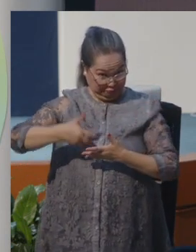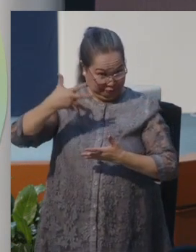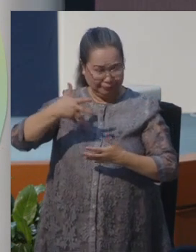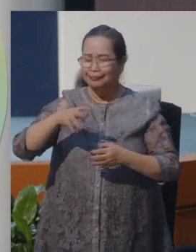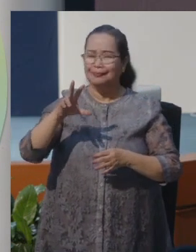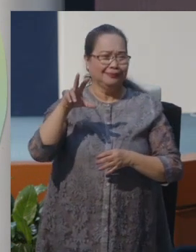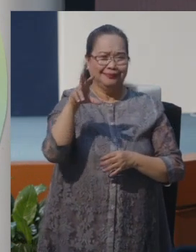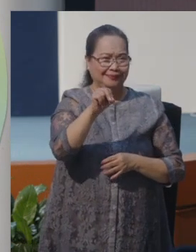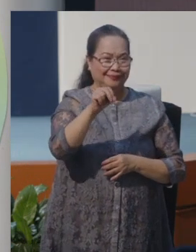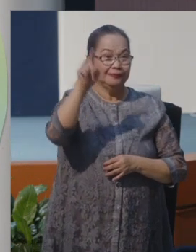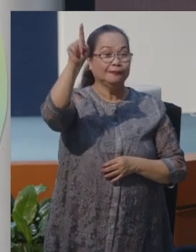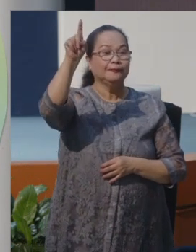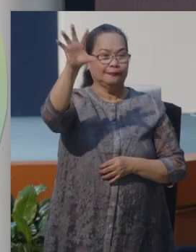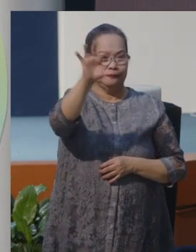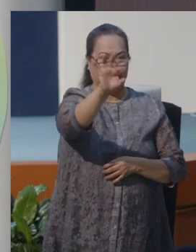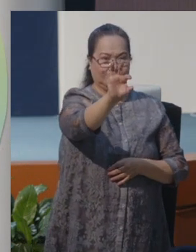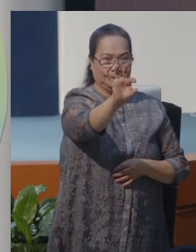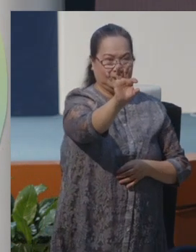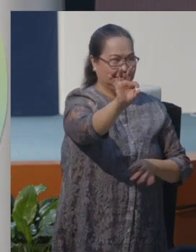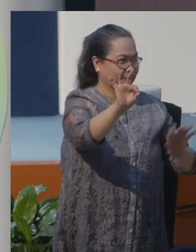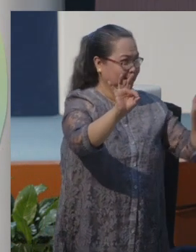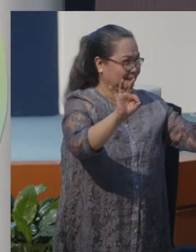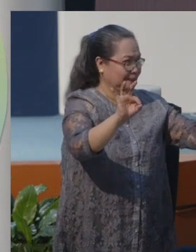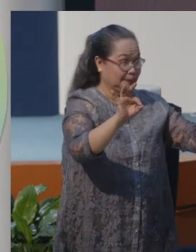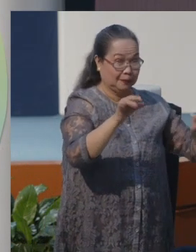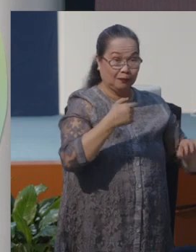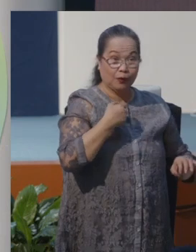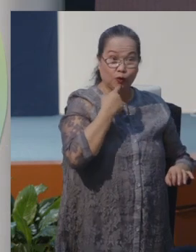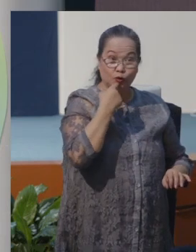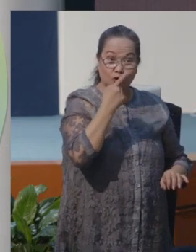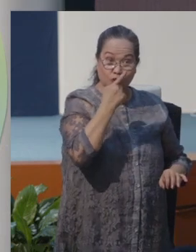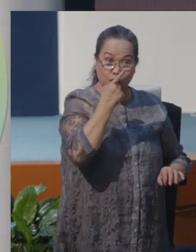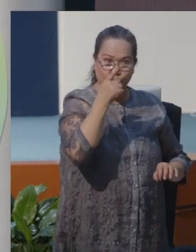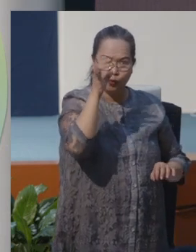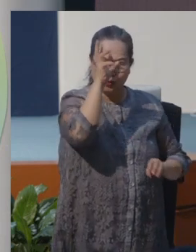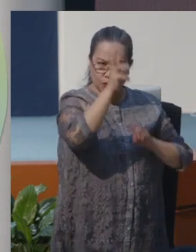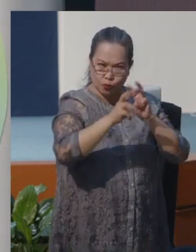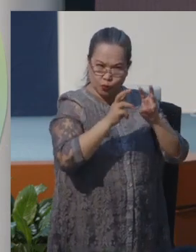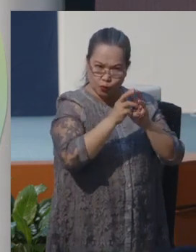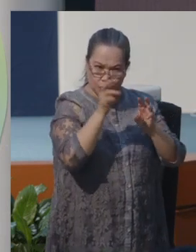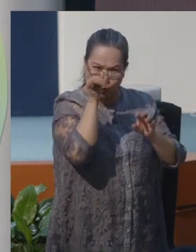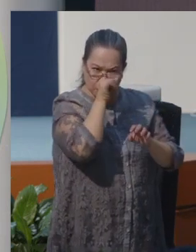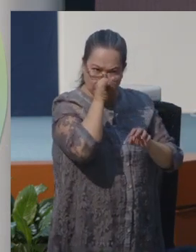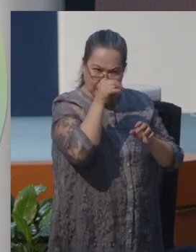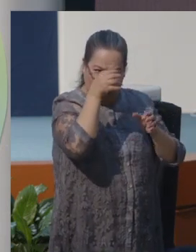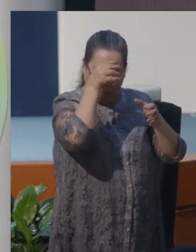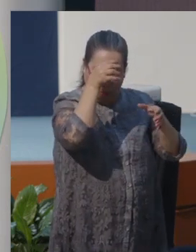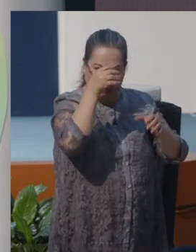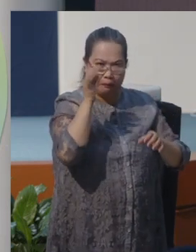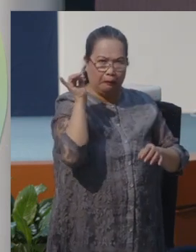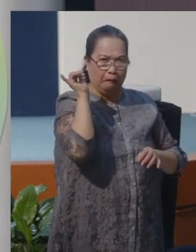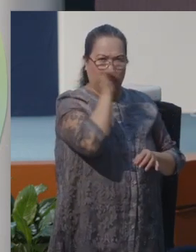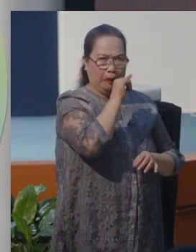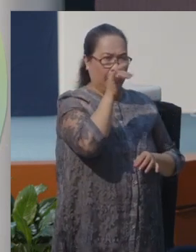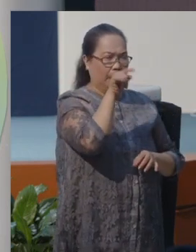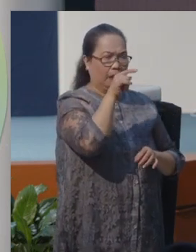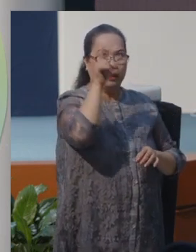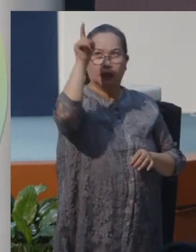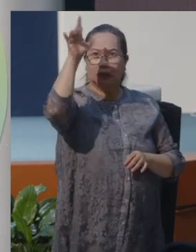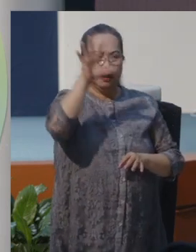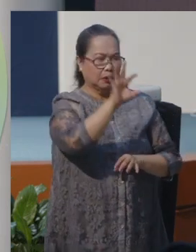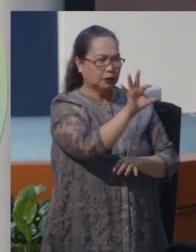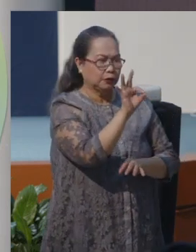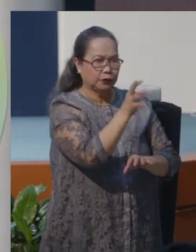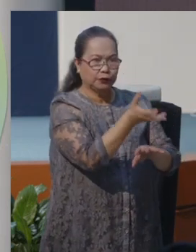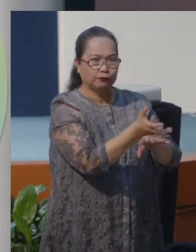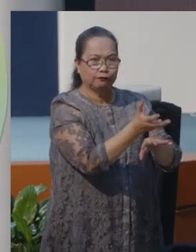God chose what is foolish in the world to shame the wise. God chose